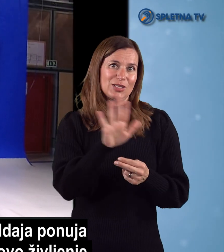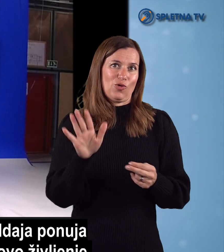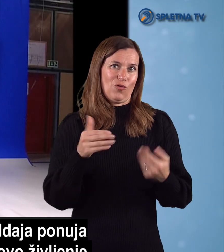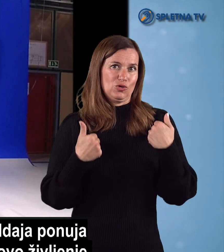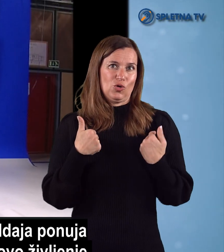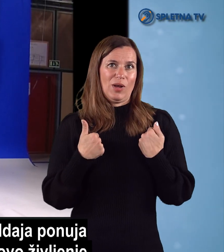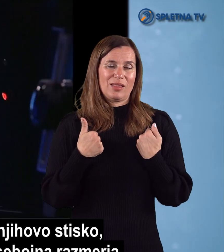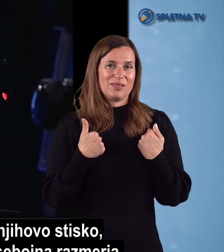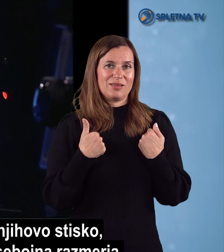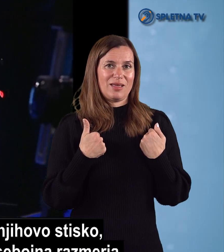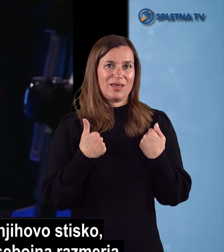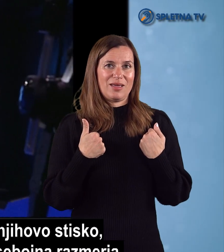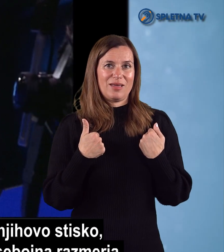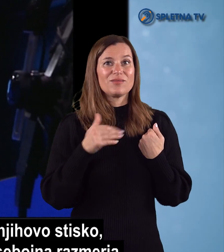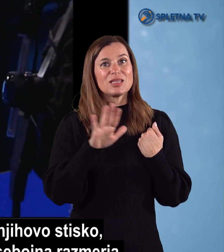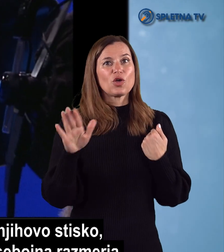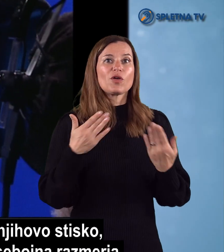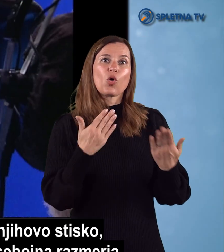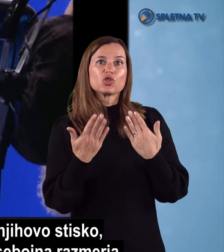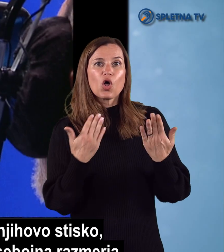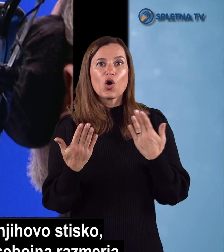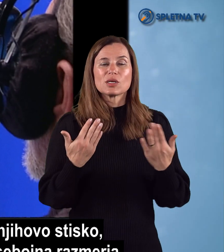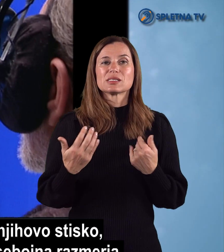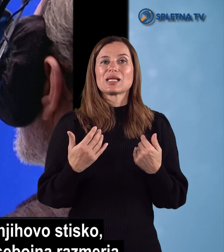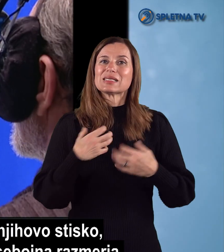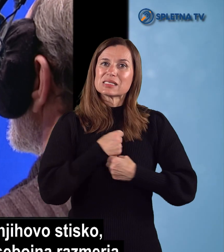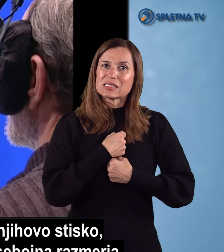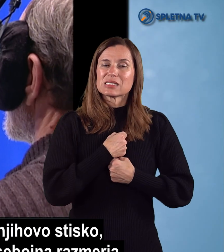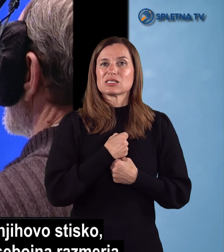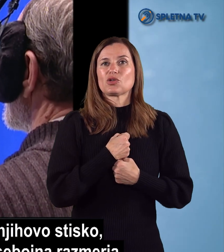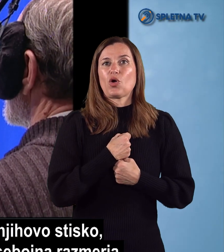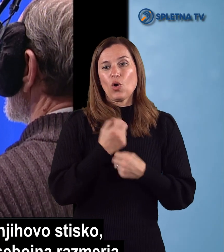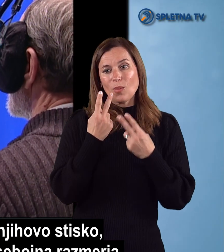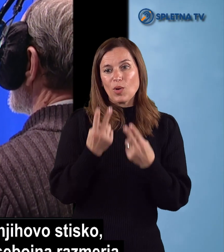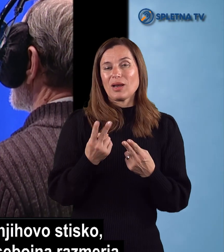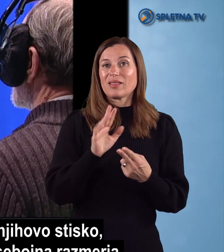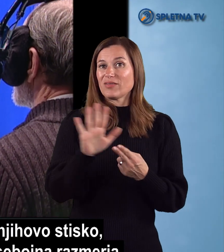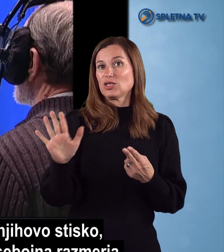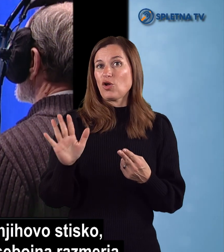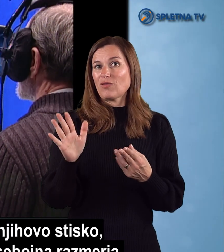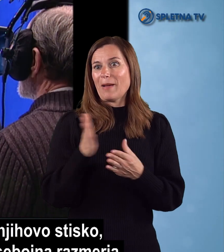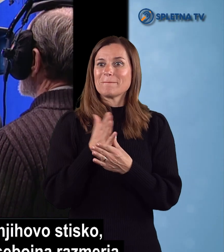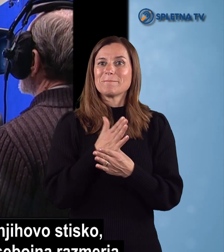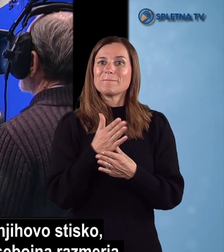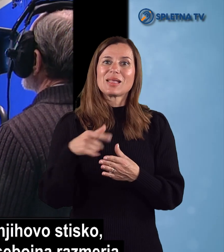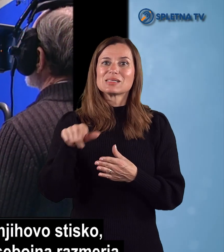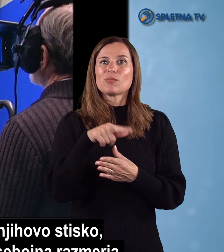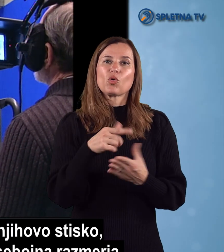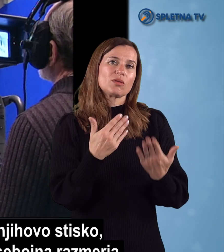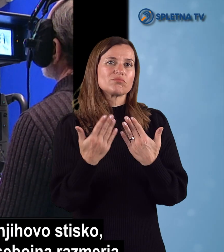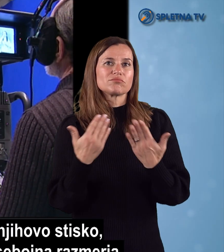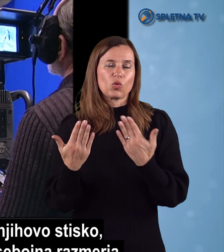njihovo življenje, v njihove odnose, v njihovo stisko, vpogled v njihova medsebojna